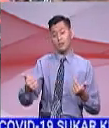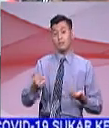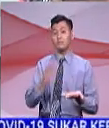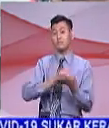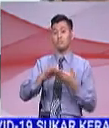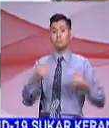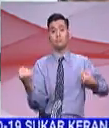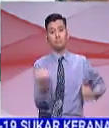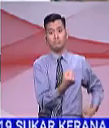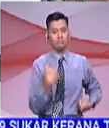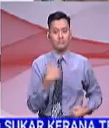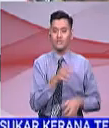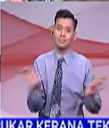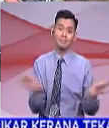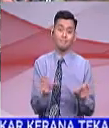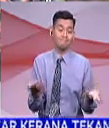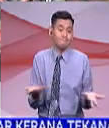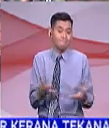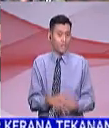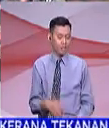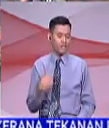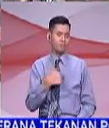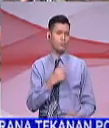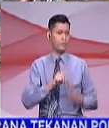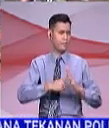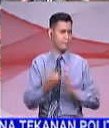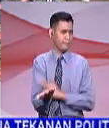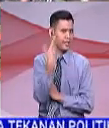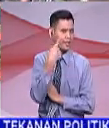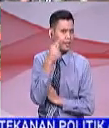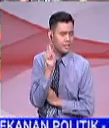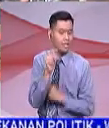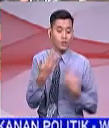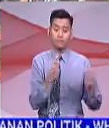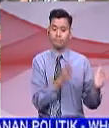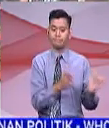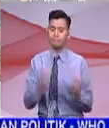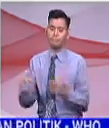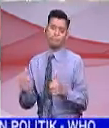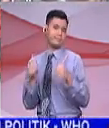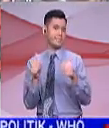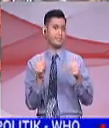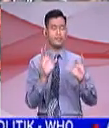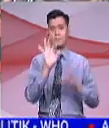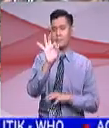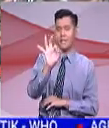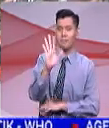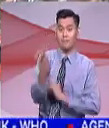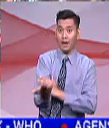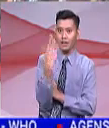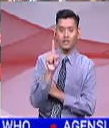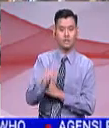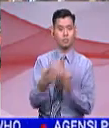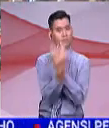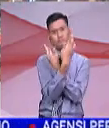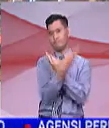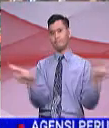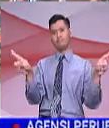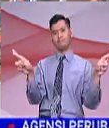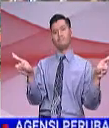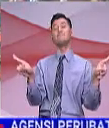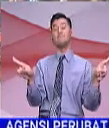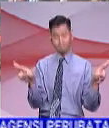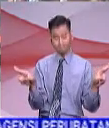buat. Dan kita telah bermula pagi tadi set up semua pada pukul 9 pagi. Ini berdasarkan kepada rekod yang diberi